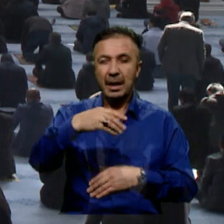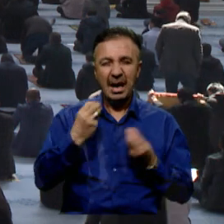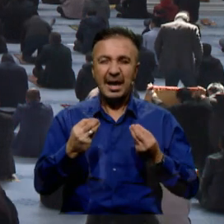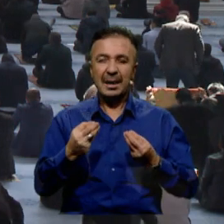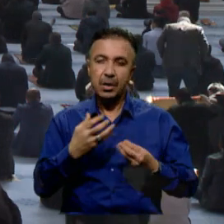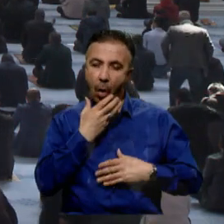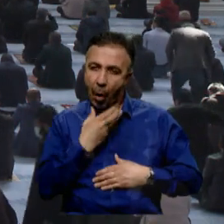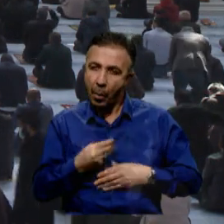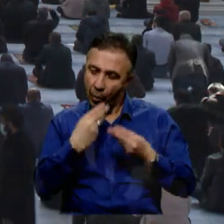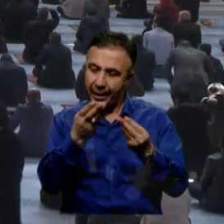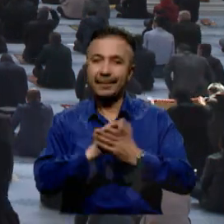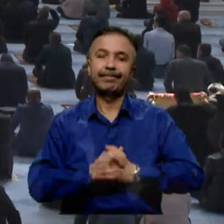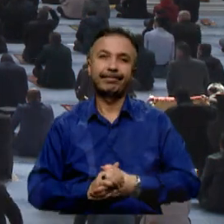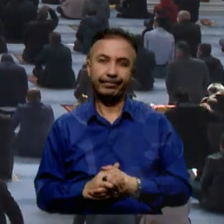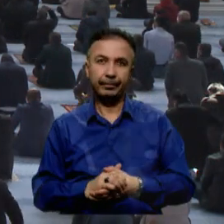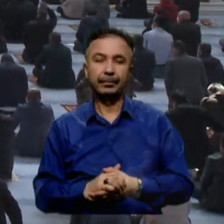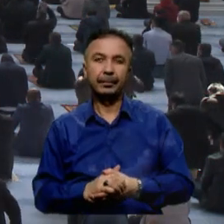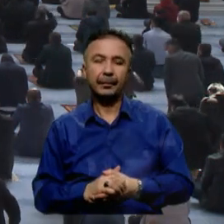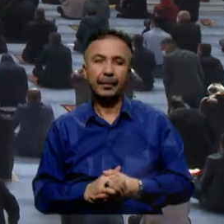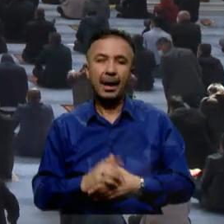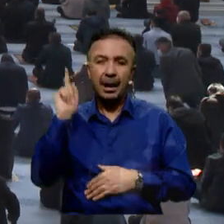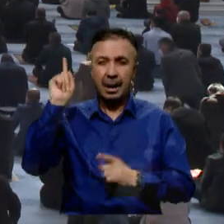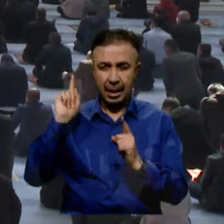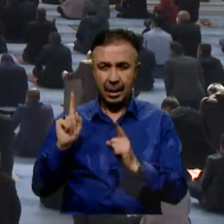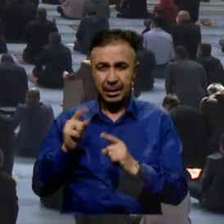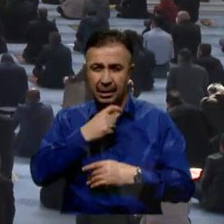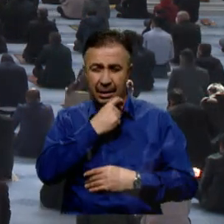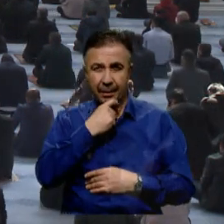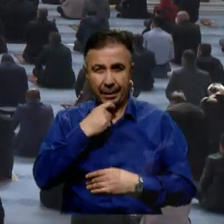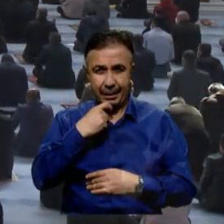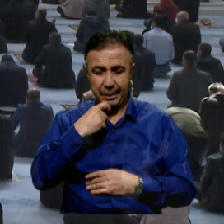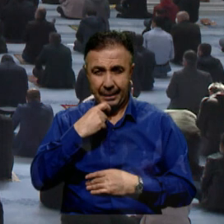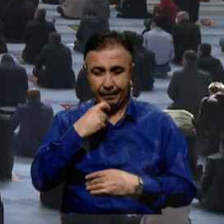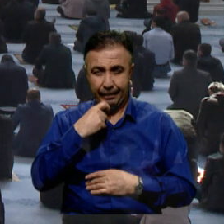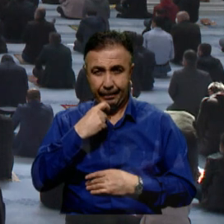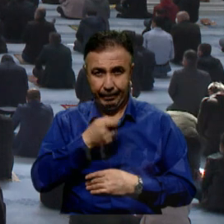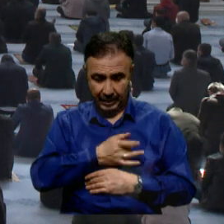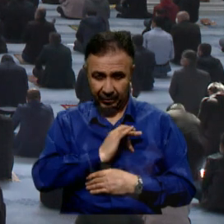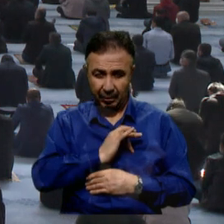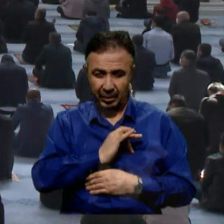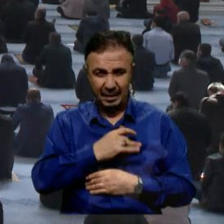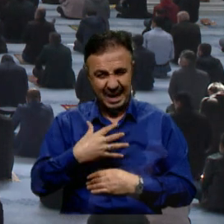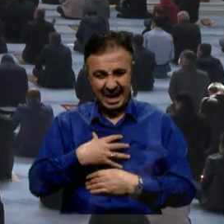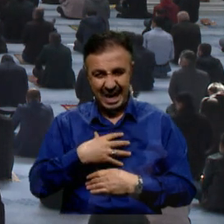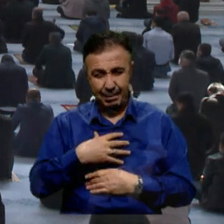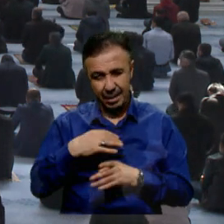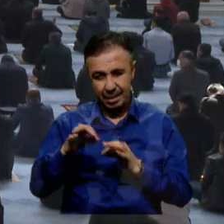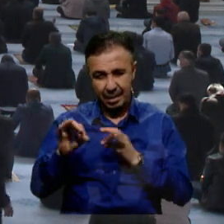Allah'a karşı samimiyetimizi kendimiz ölçebiliriz